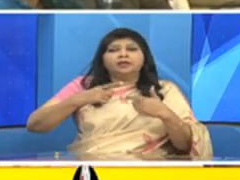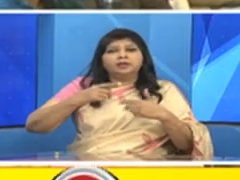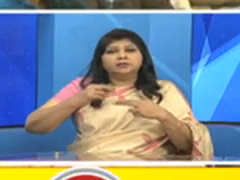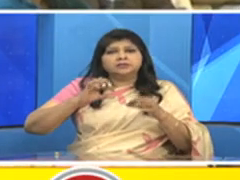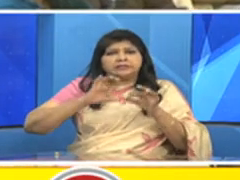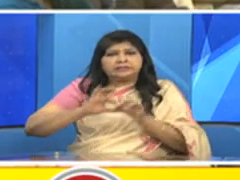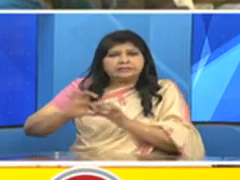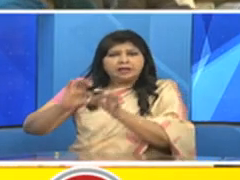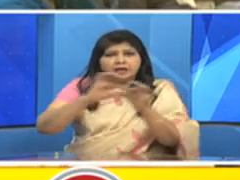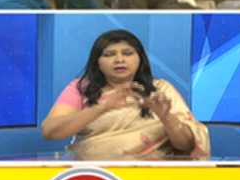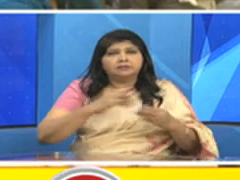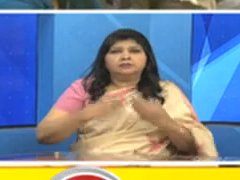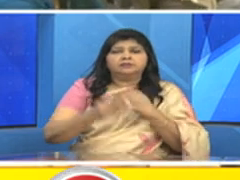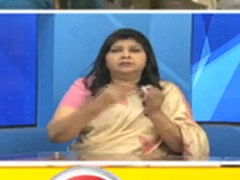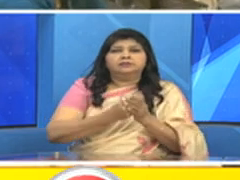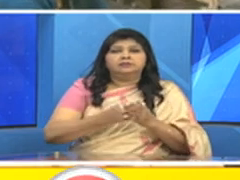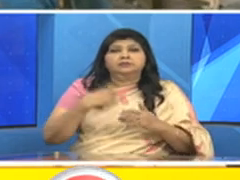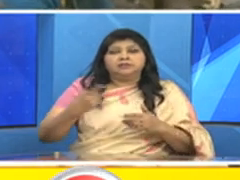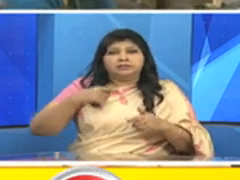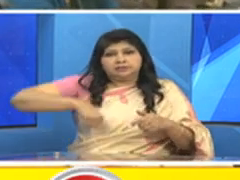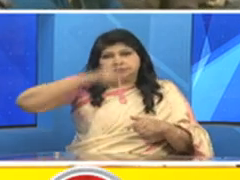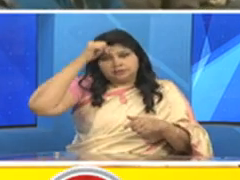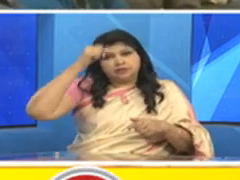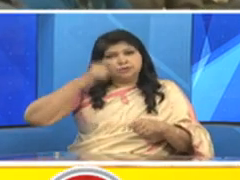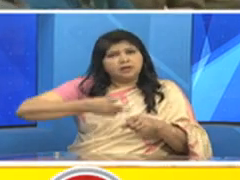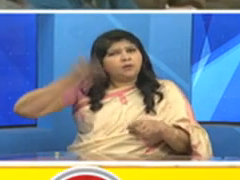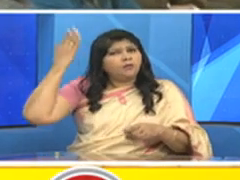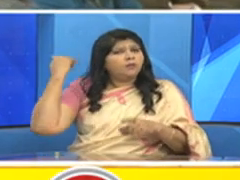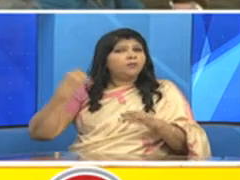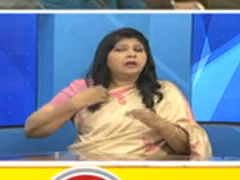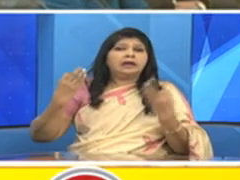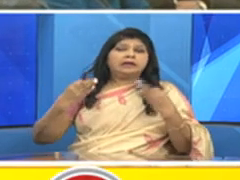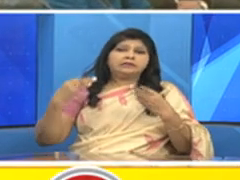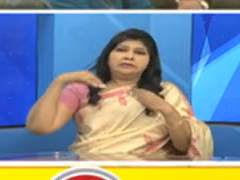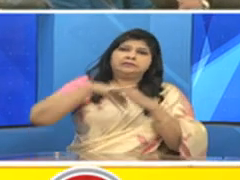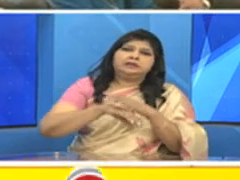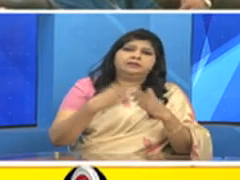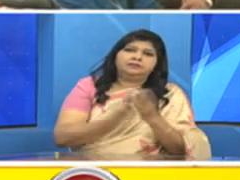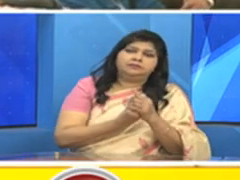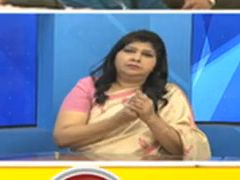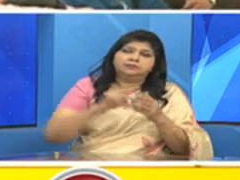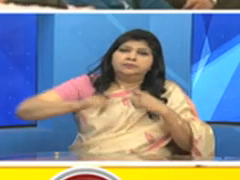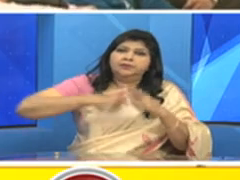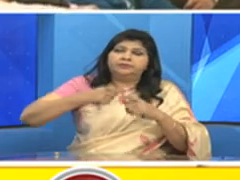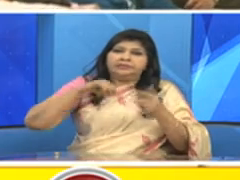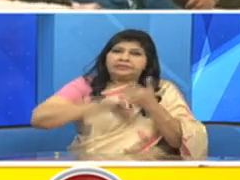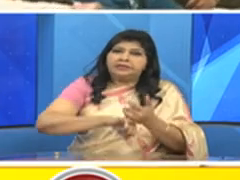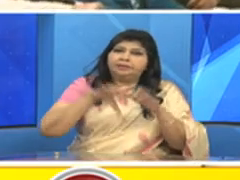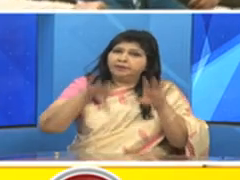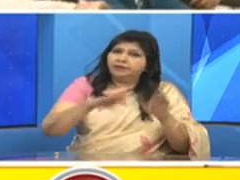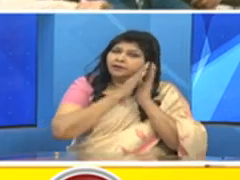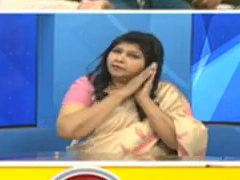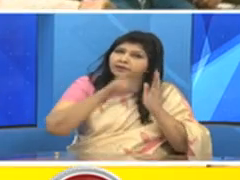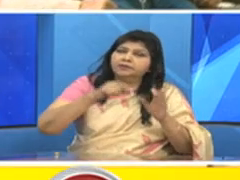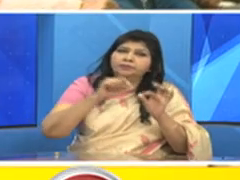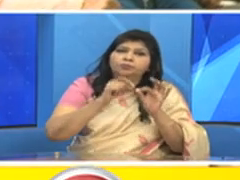के साथ रहना इस पवित्र भूमि के संस्कारों में रचा बसा है। एक बार फिर इन राज्यों के निवासियों और